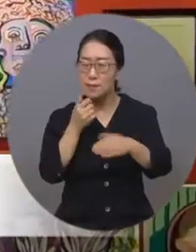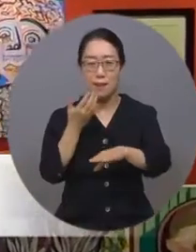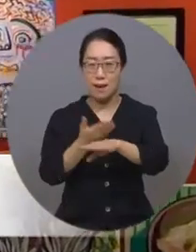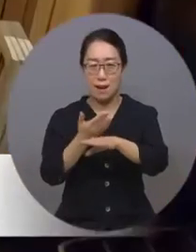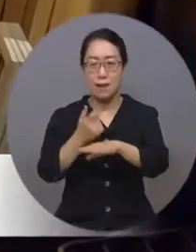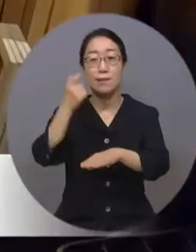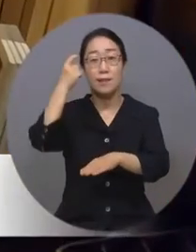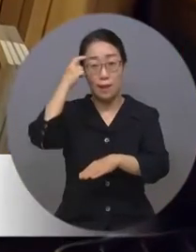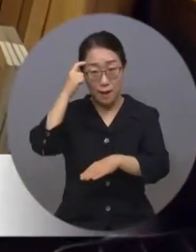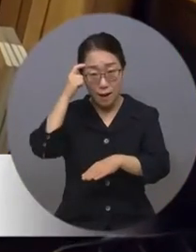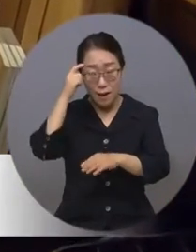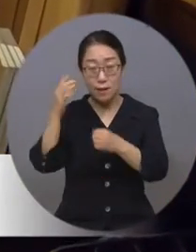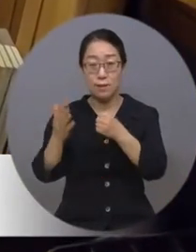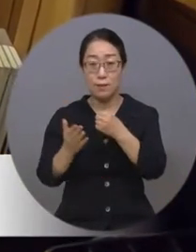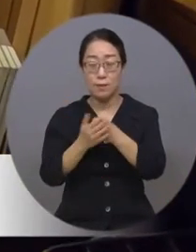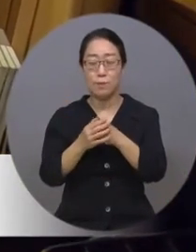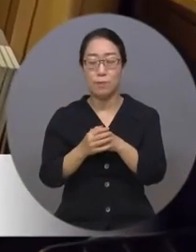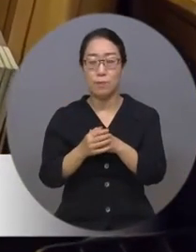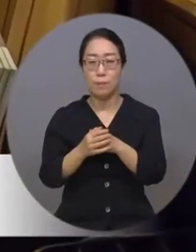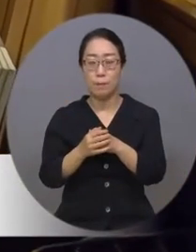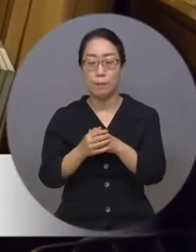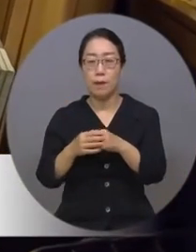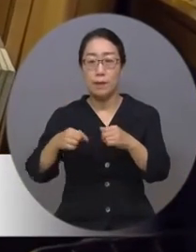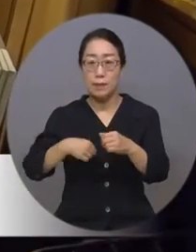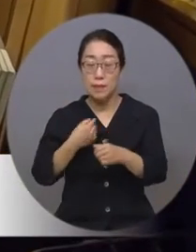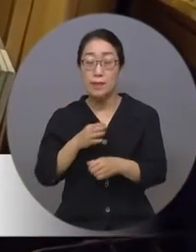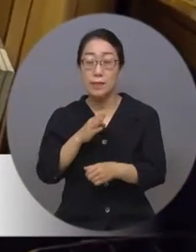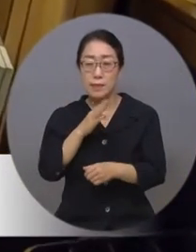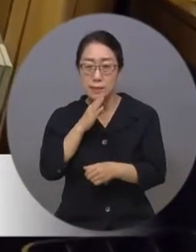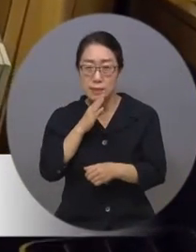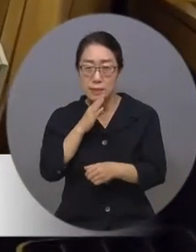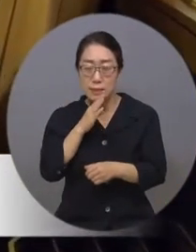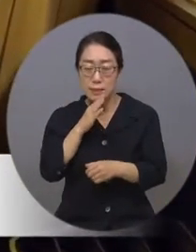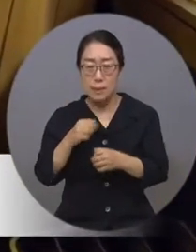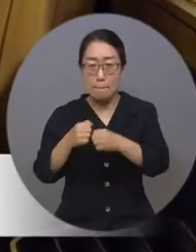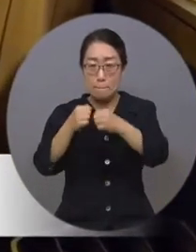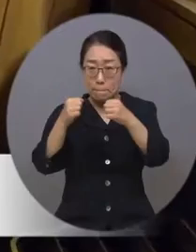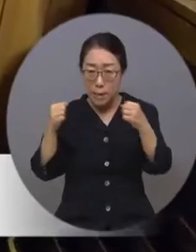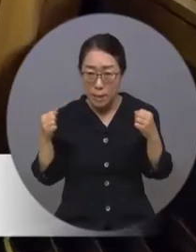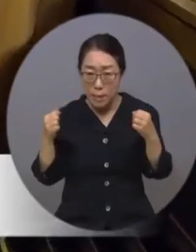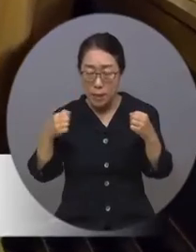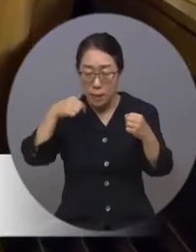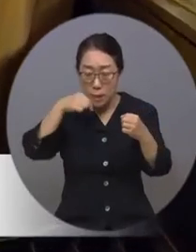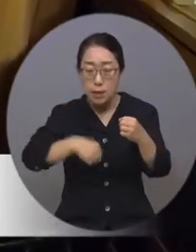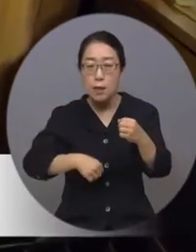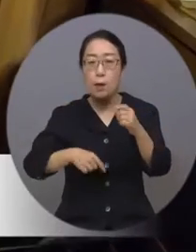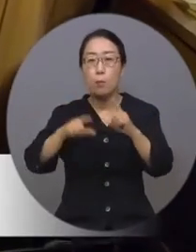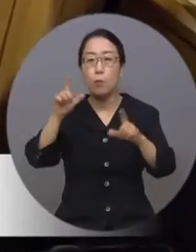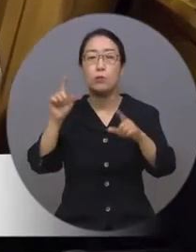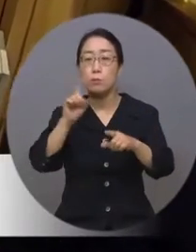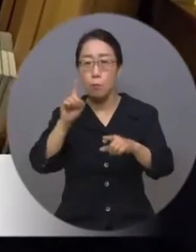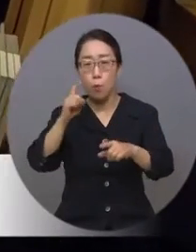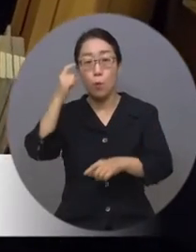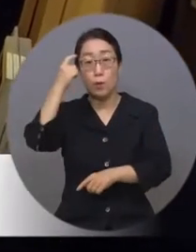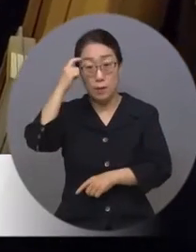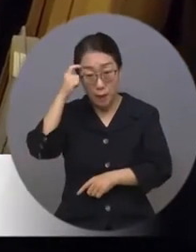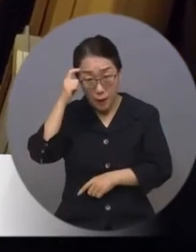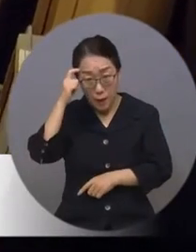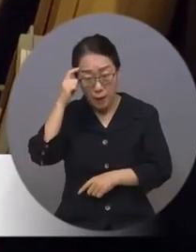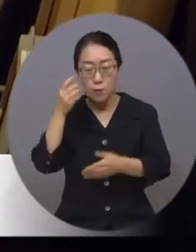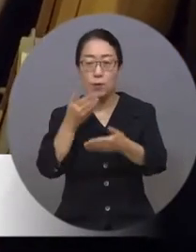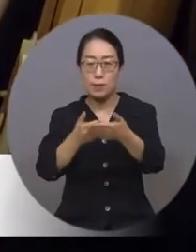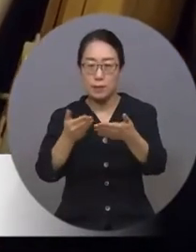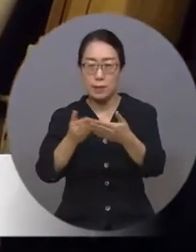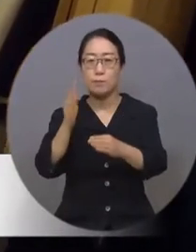해서 그 자기의 진실된 그 진정한 자아는 어떤 모습일까 그런 생각으로 이제 작업을 하고